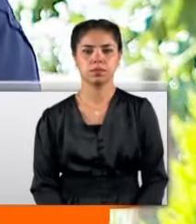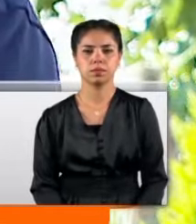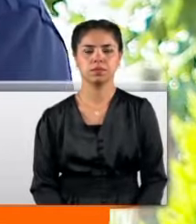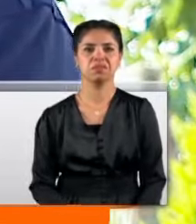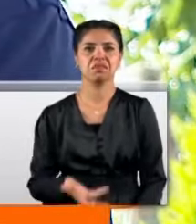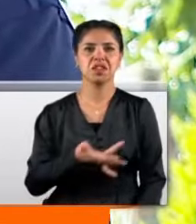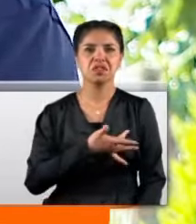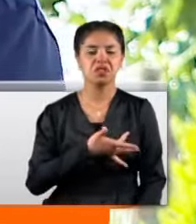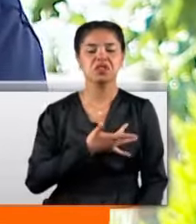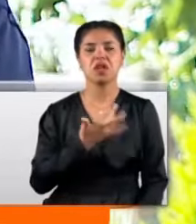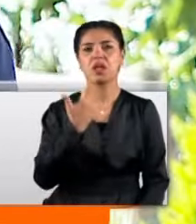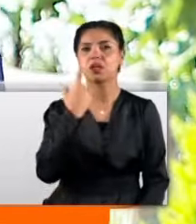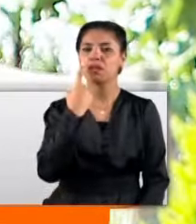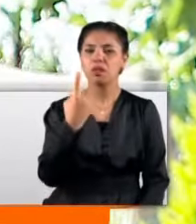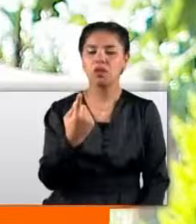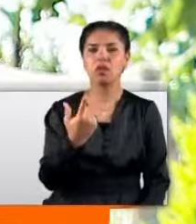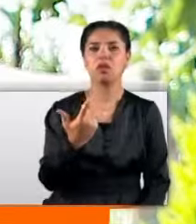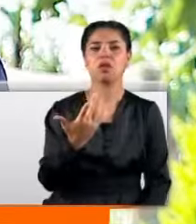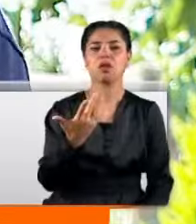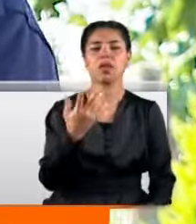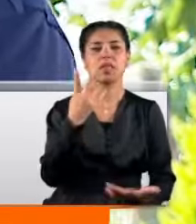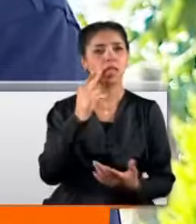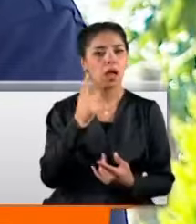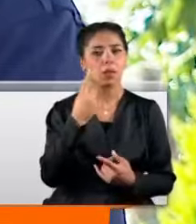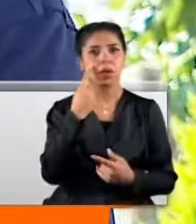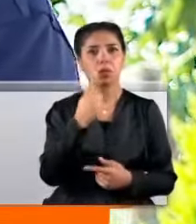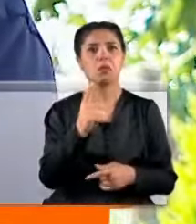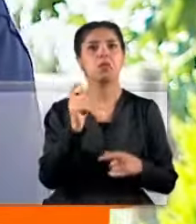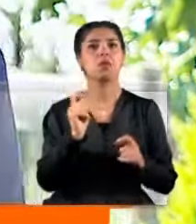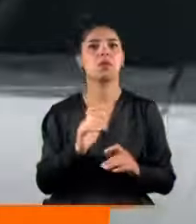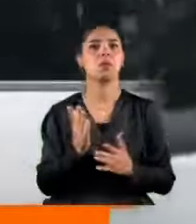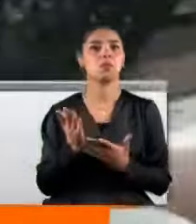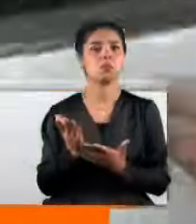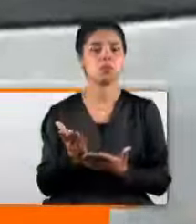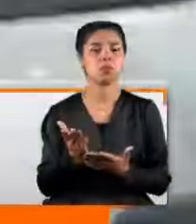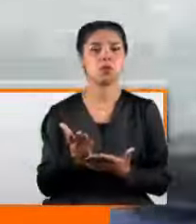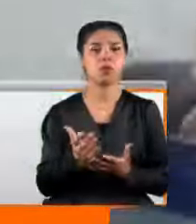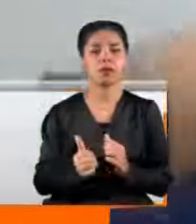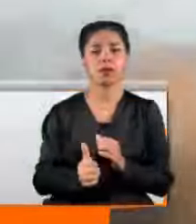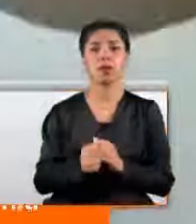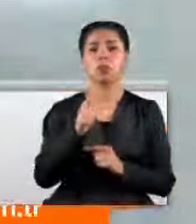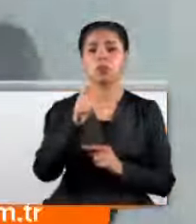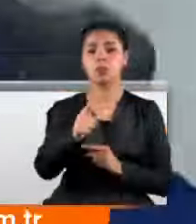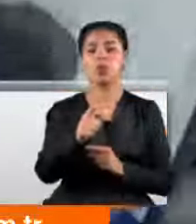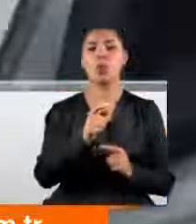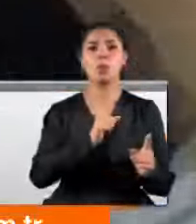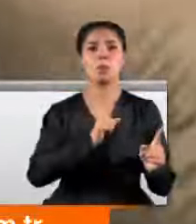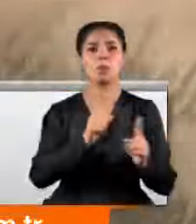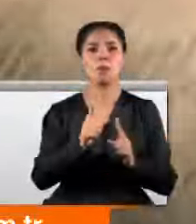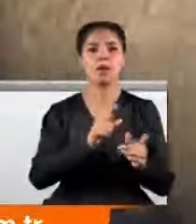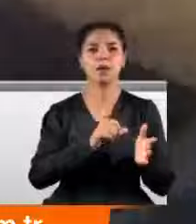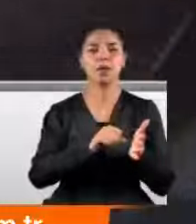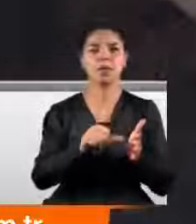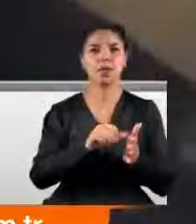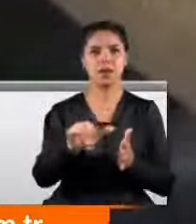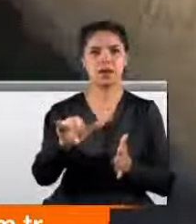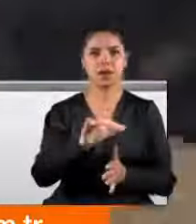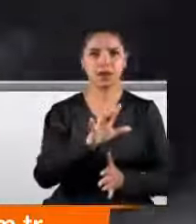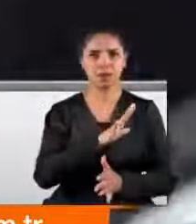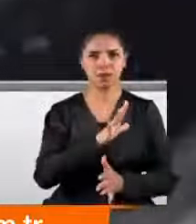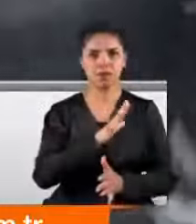Merhametle, vicdanla, insafla, ahlakla hareket etmeyi düşünmüyor. İade davasının tarihi yaklaştı. Katil